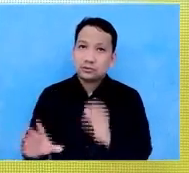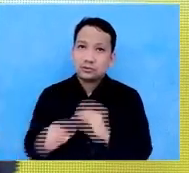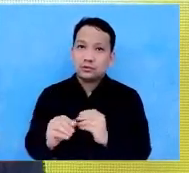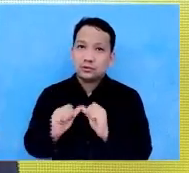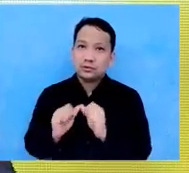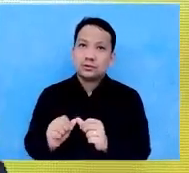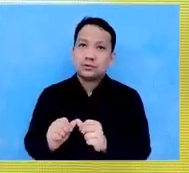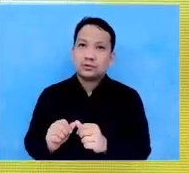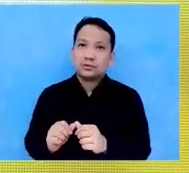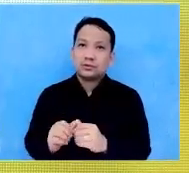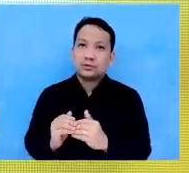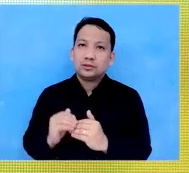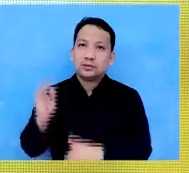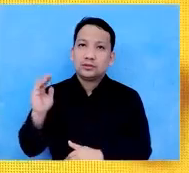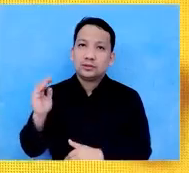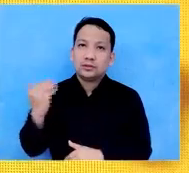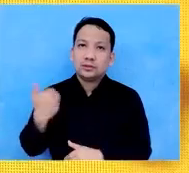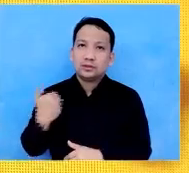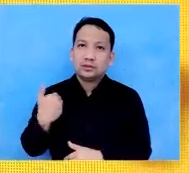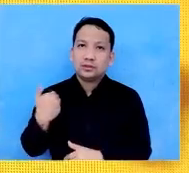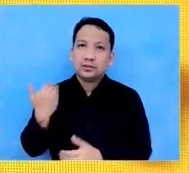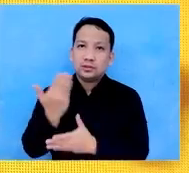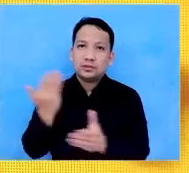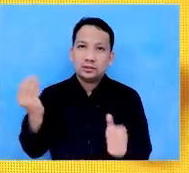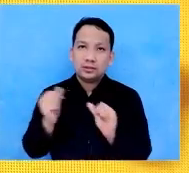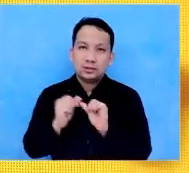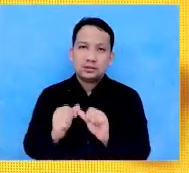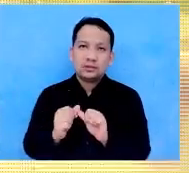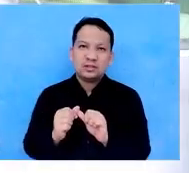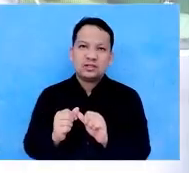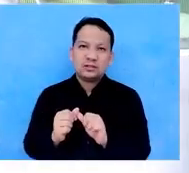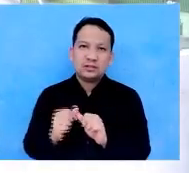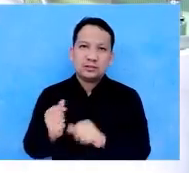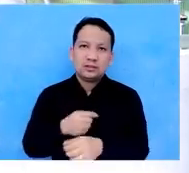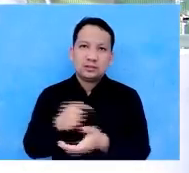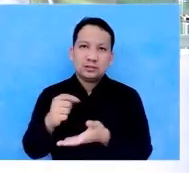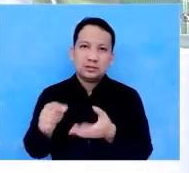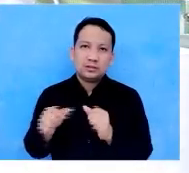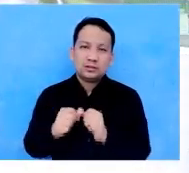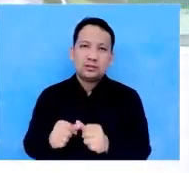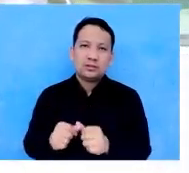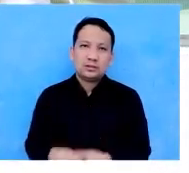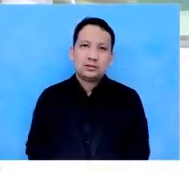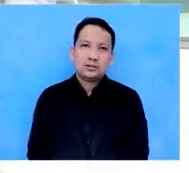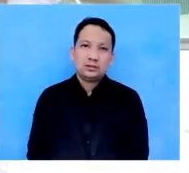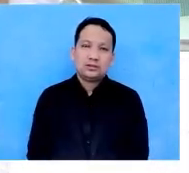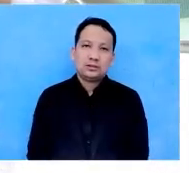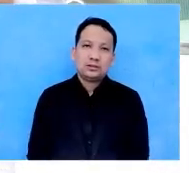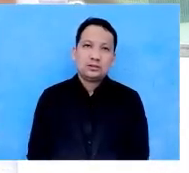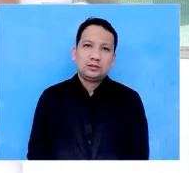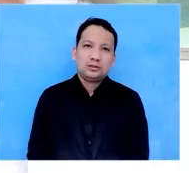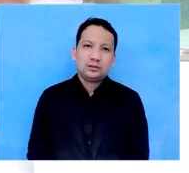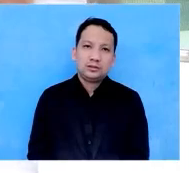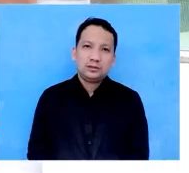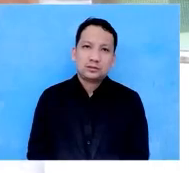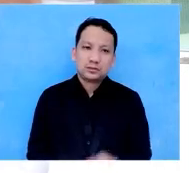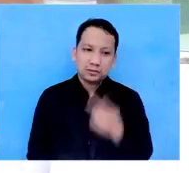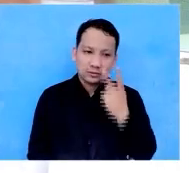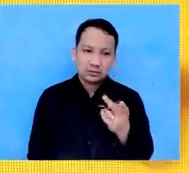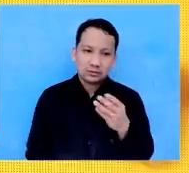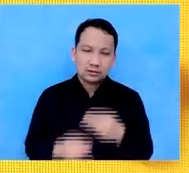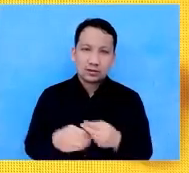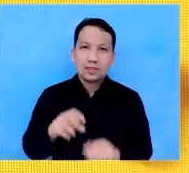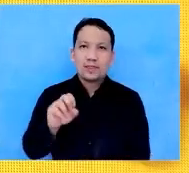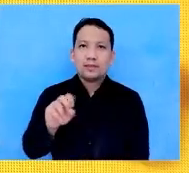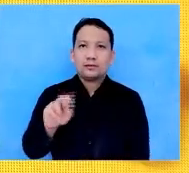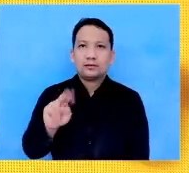ko na para ako naman siguro yung maging singer this time? Actually, I've been practicing music with my band since I was 12 years